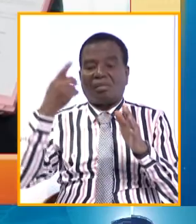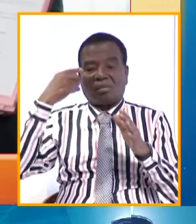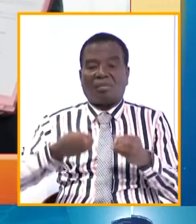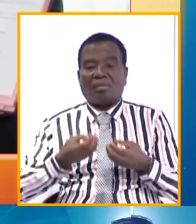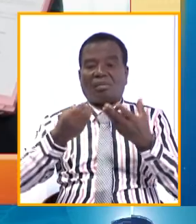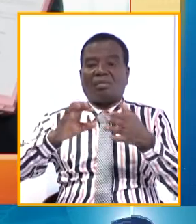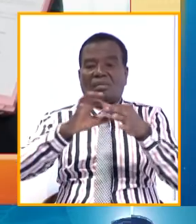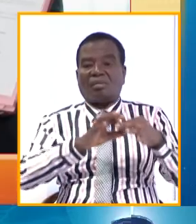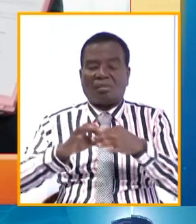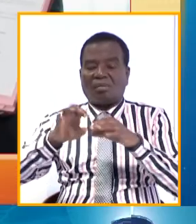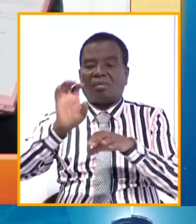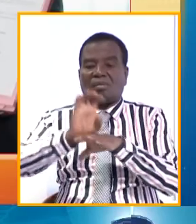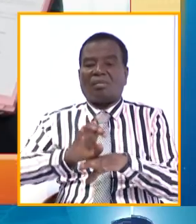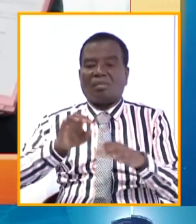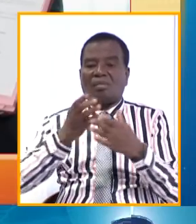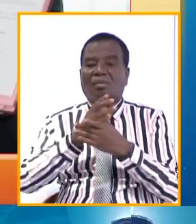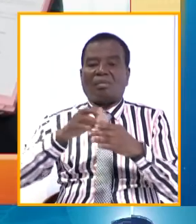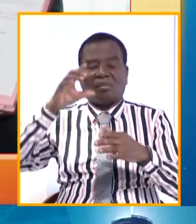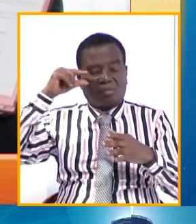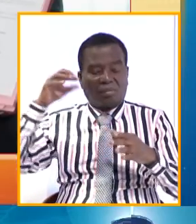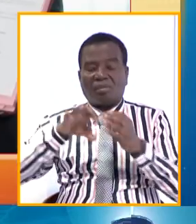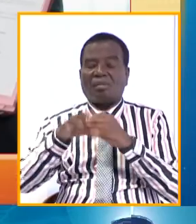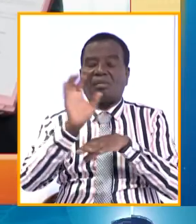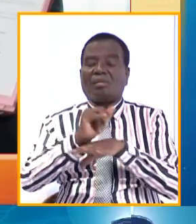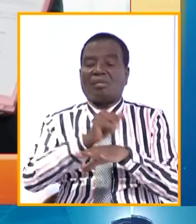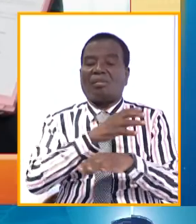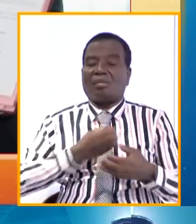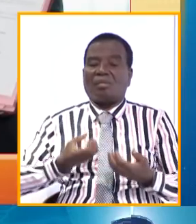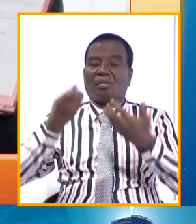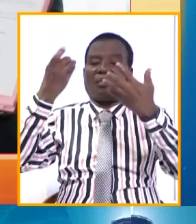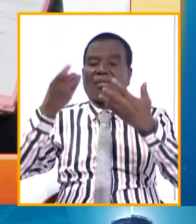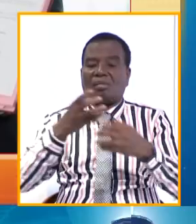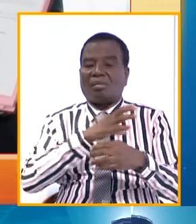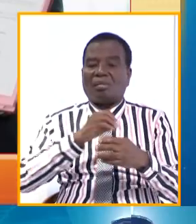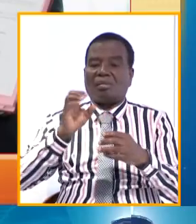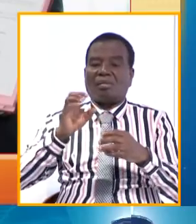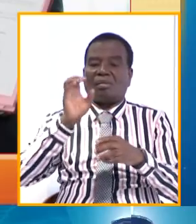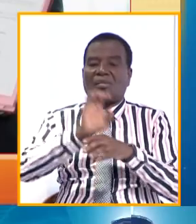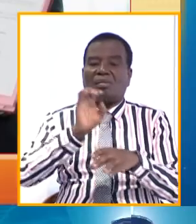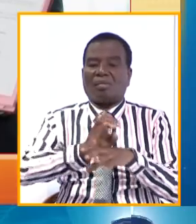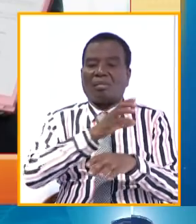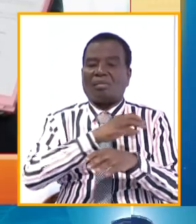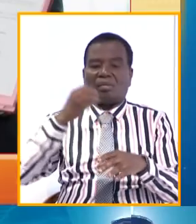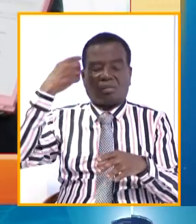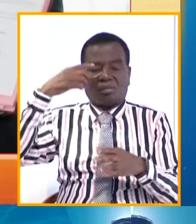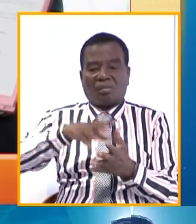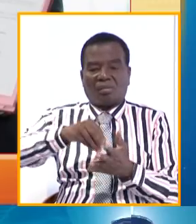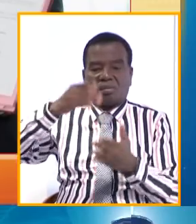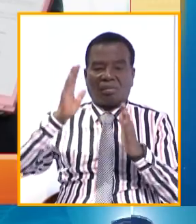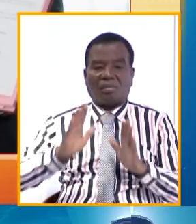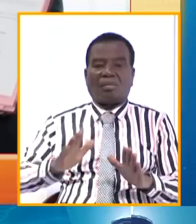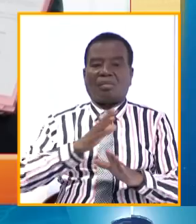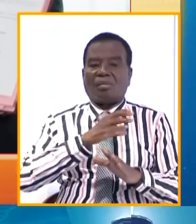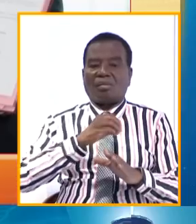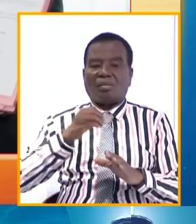la coopération culturelle entre la Corée et la Côte d'Ivoire et promouvoir les arts, la culture au profit des étudiants, les enseignants de